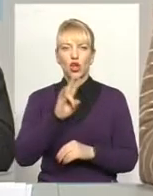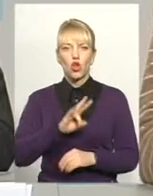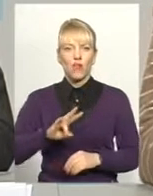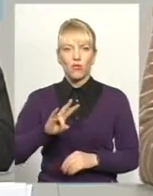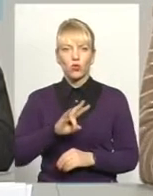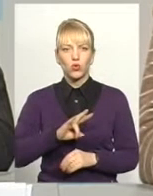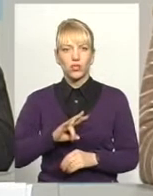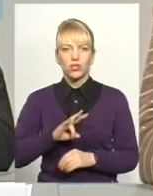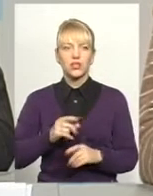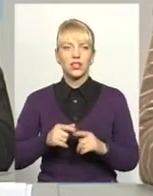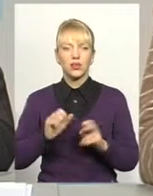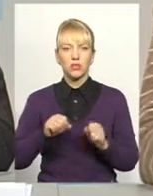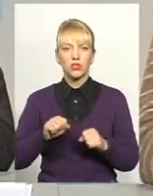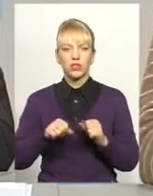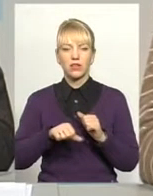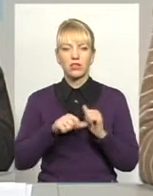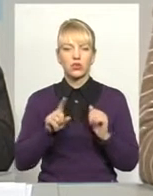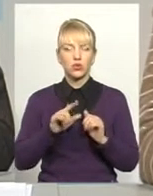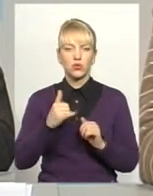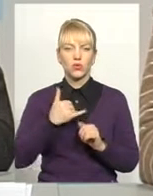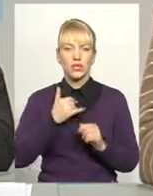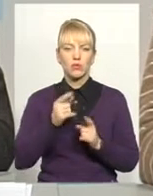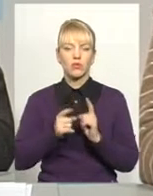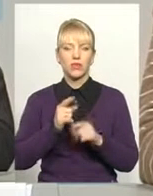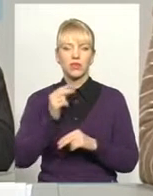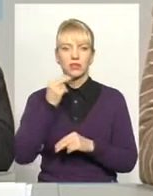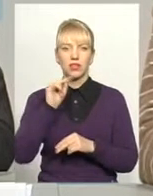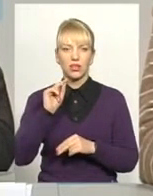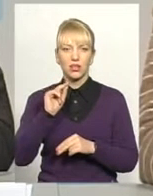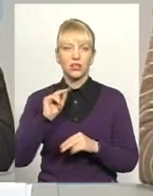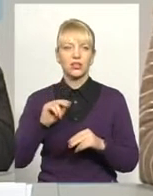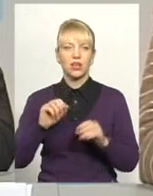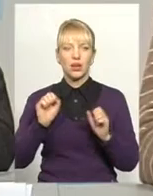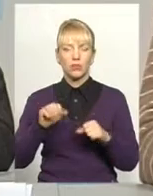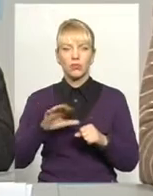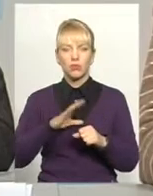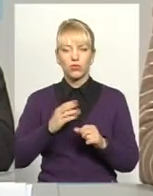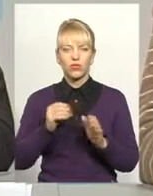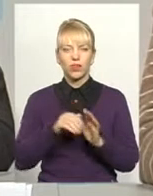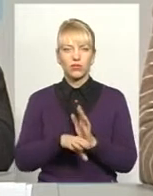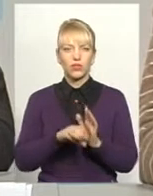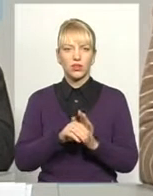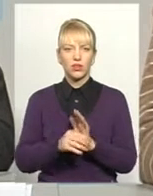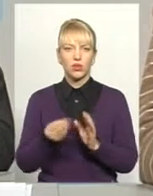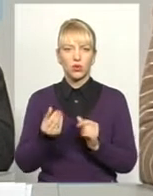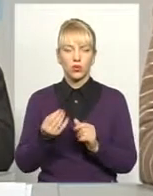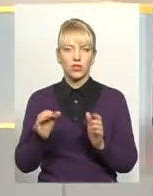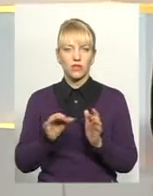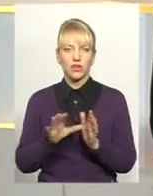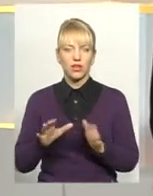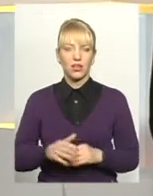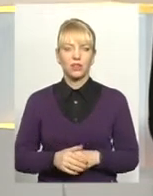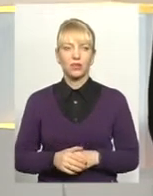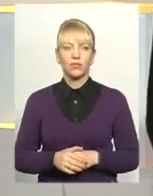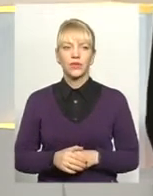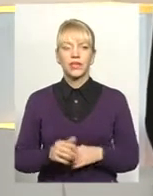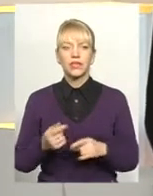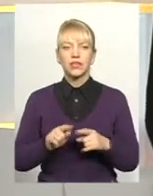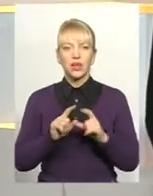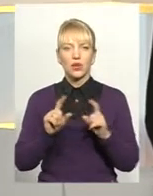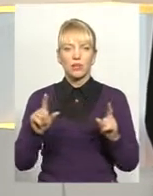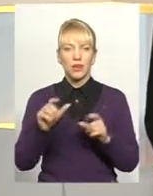одної. Можливо, якщо щось у нас поміняється на краще, я думаю, що вони будуть вкладувати гроші в розвиток цієї енергетики. А оця компанія взагалі